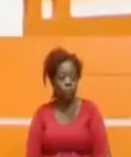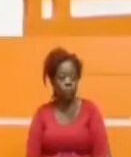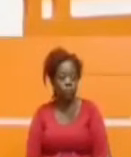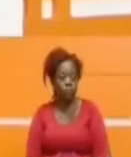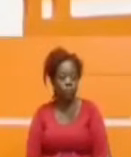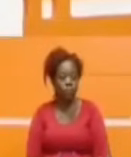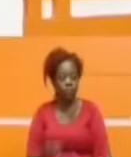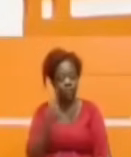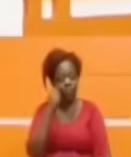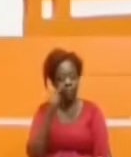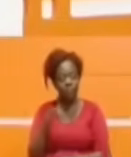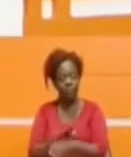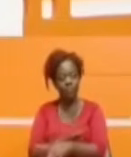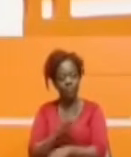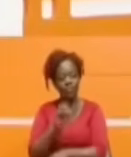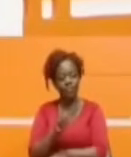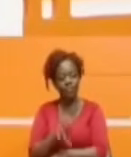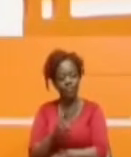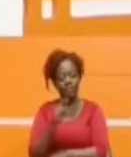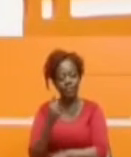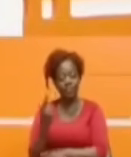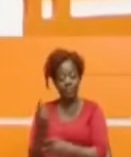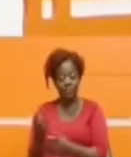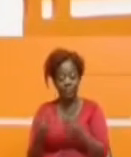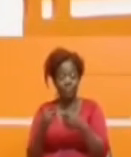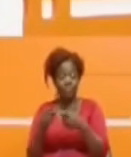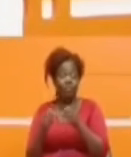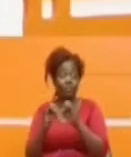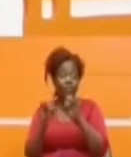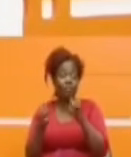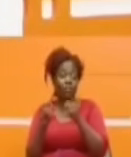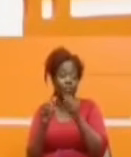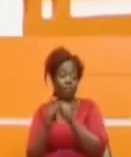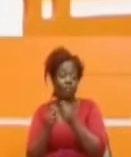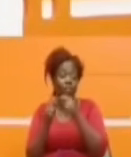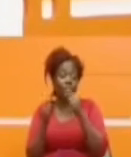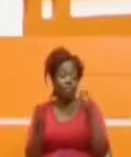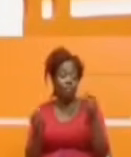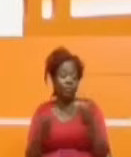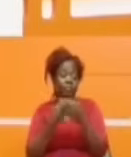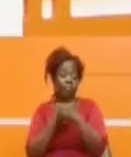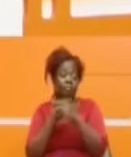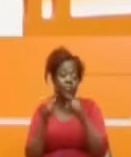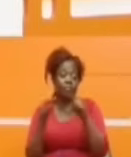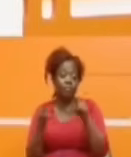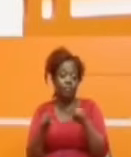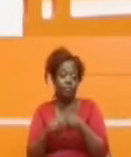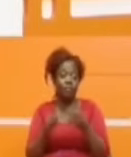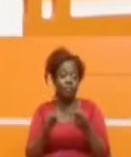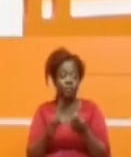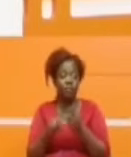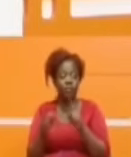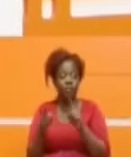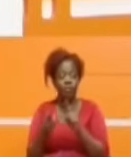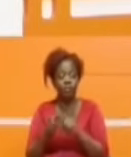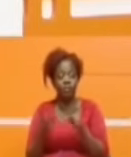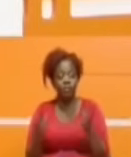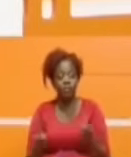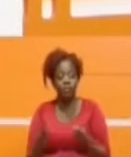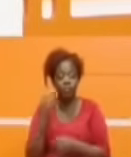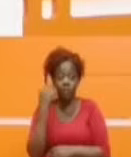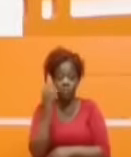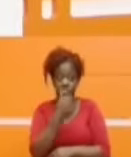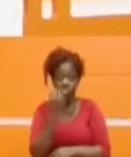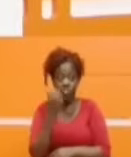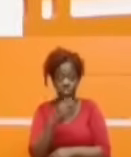Hale hala Bukedde TV 1 katunyumie agatali konfufu. Tutandise na aboluganda ko nabe mikwano. Eja